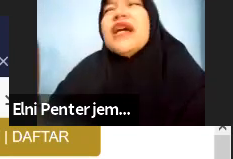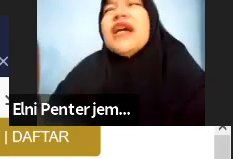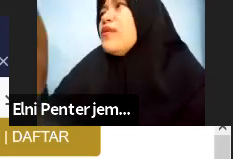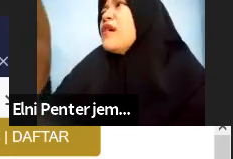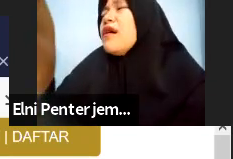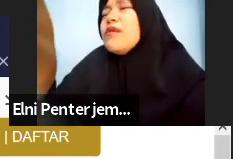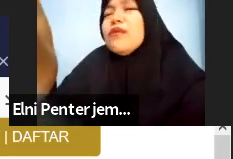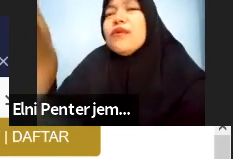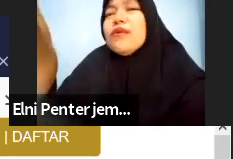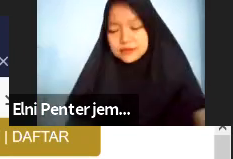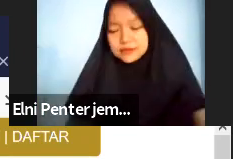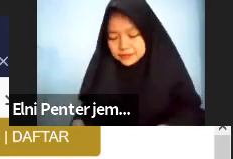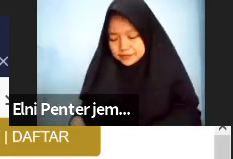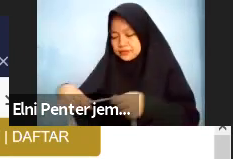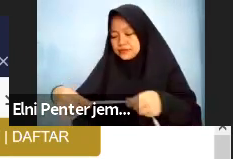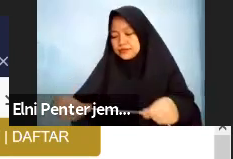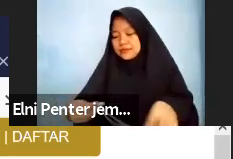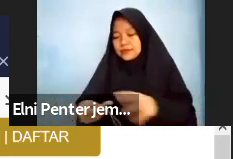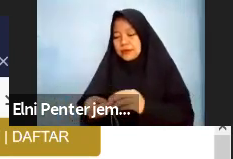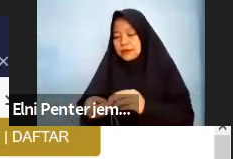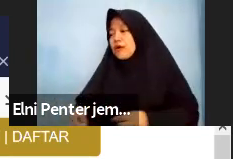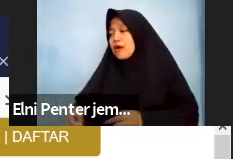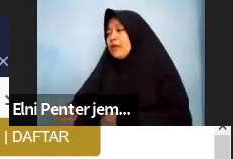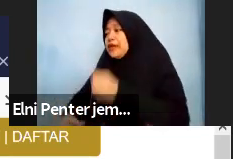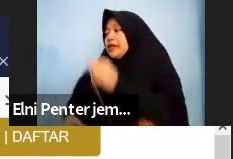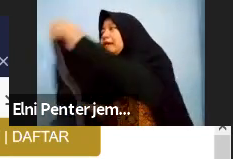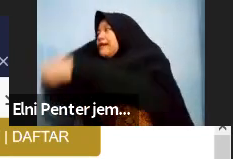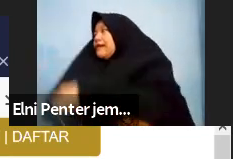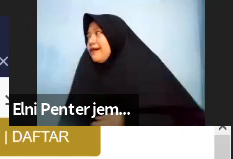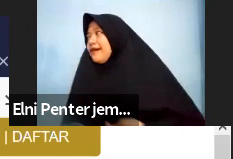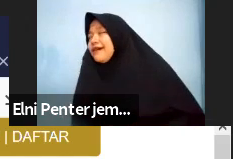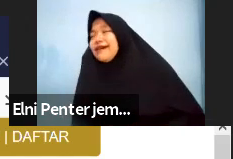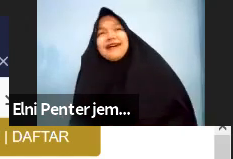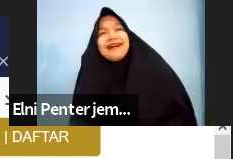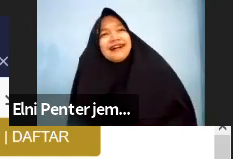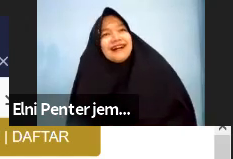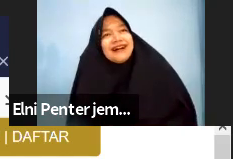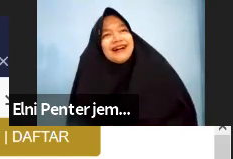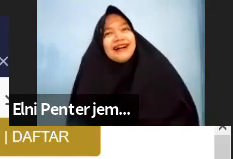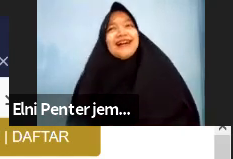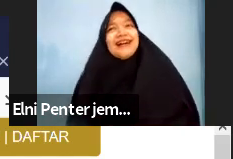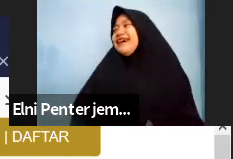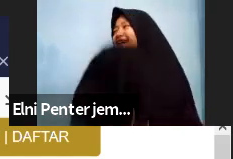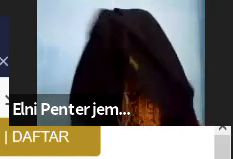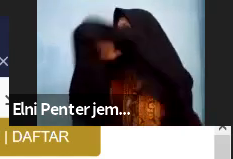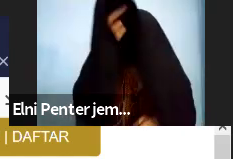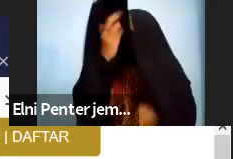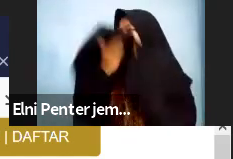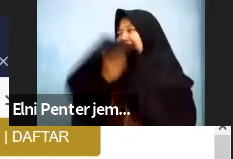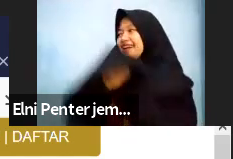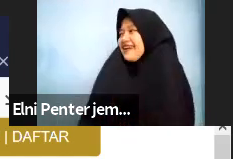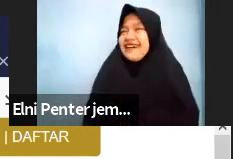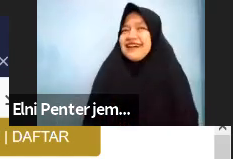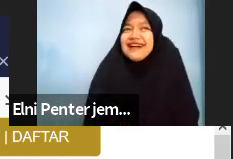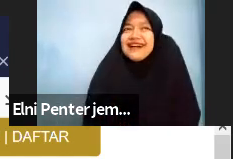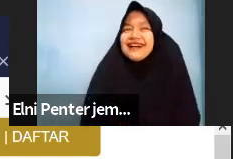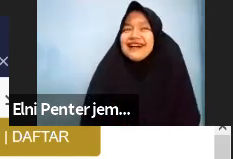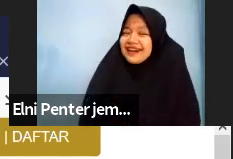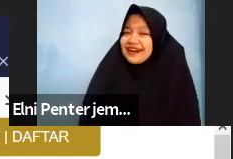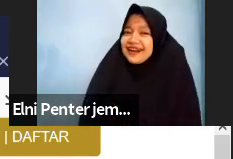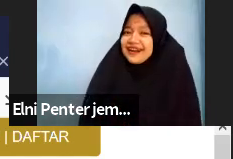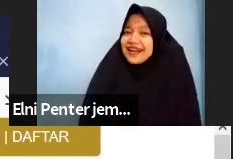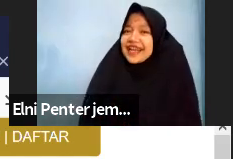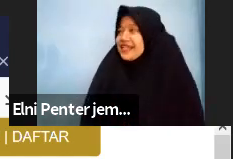maaf maaf jadi Oh itu Menunjukkan kita jadi berimajinasi Oh ini anak-anak dari berbagai